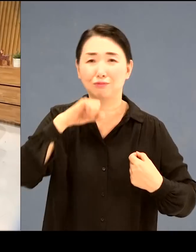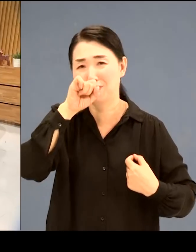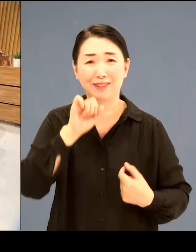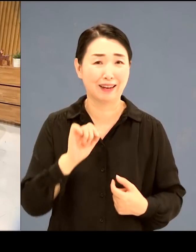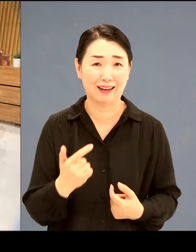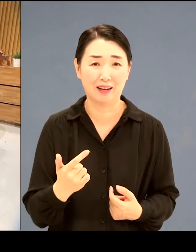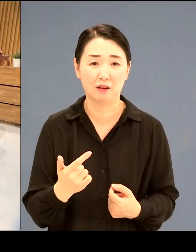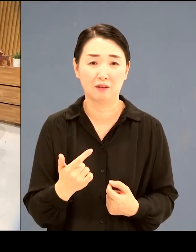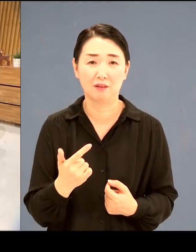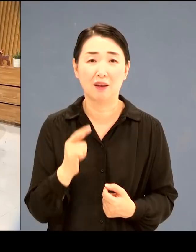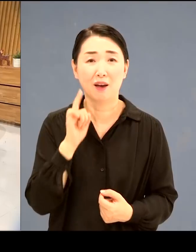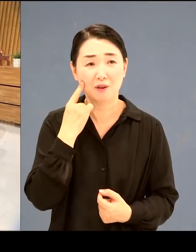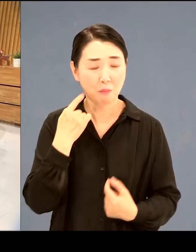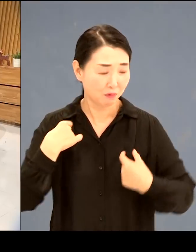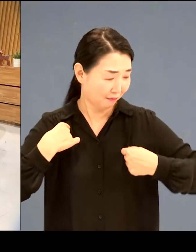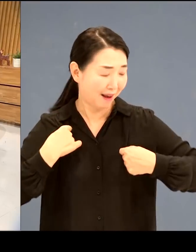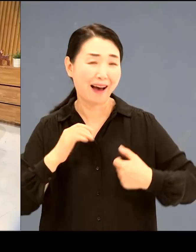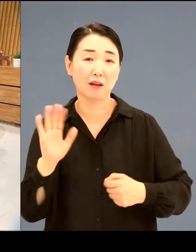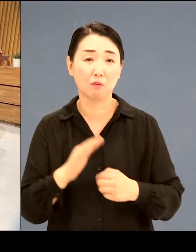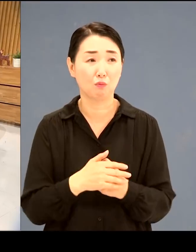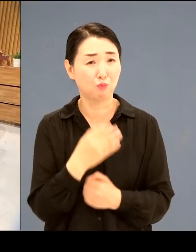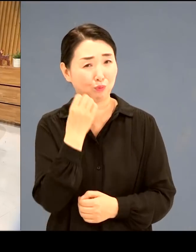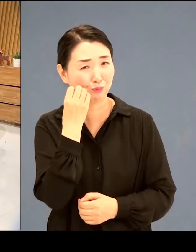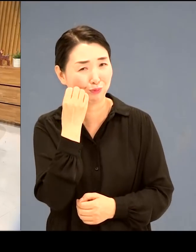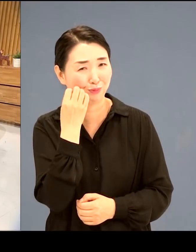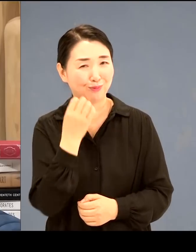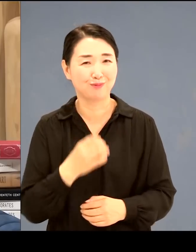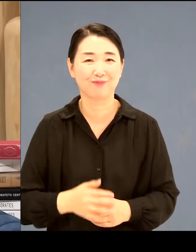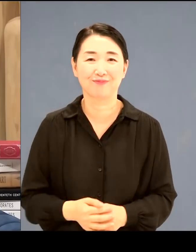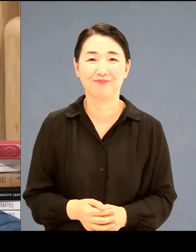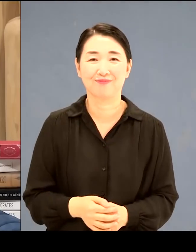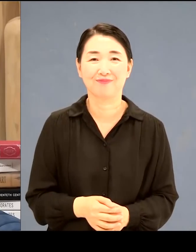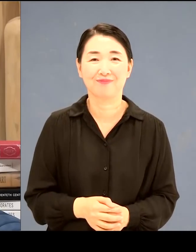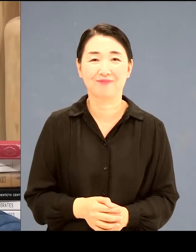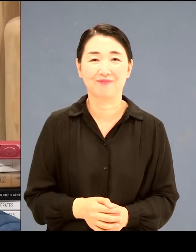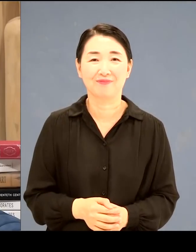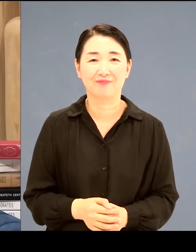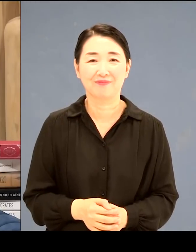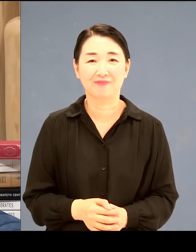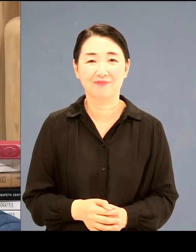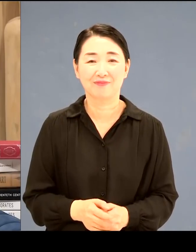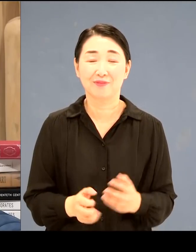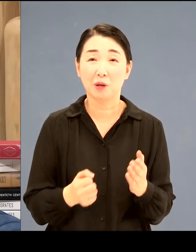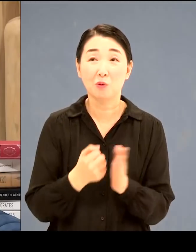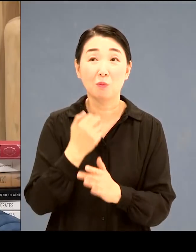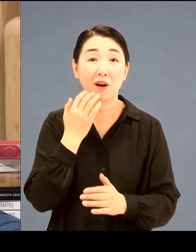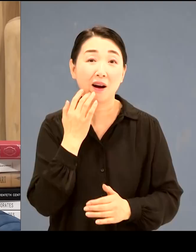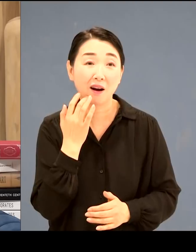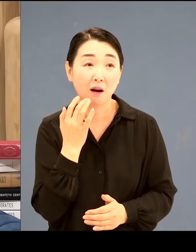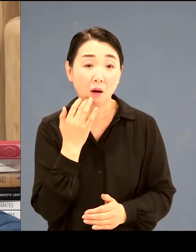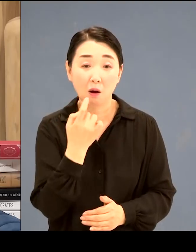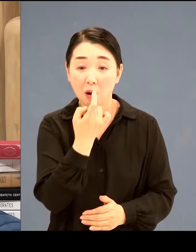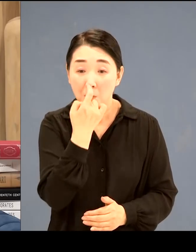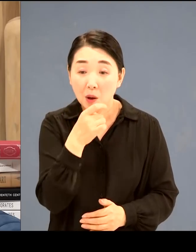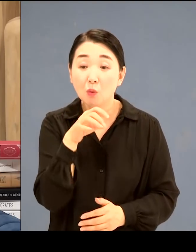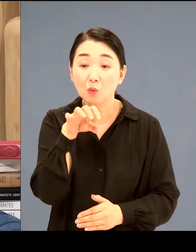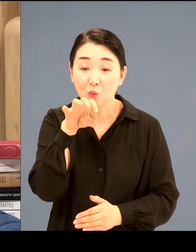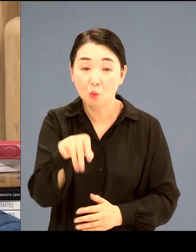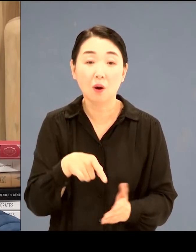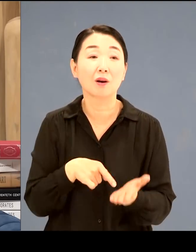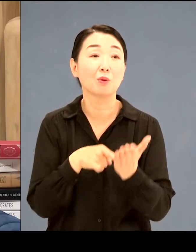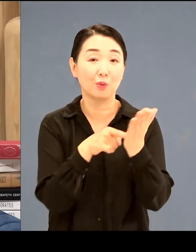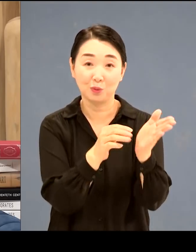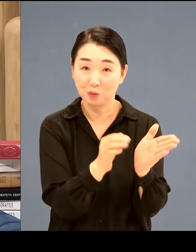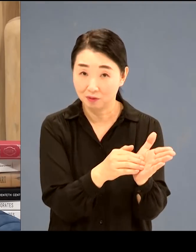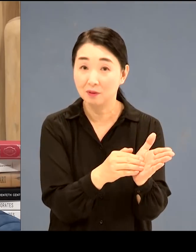않았었어요. 꾸미지도 않으셨는데. 좀 신기하네요. 신기하네요. 그러게요. 네. 그래서 너무 신기하게 그 학원에 가서 바로 등록을